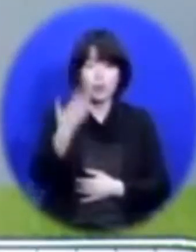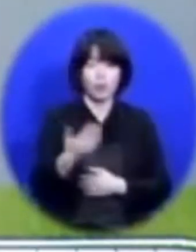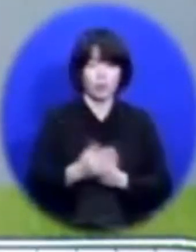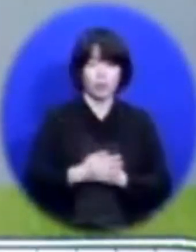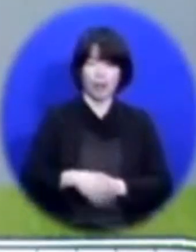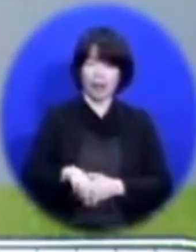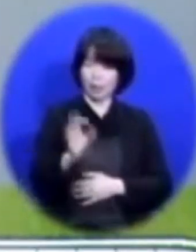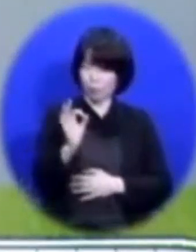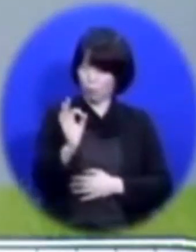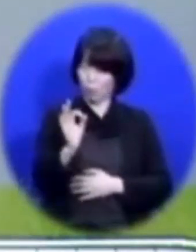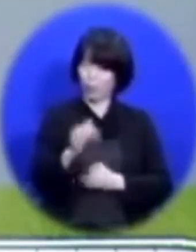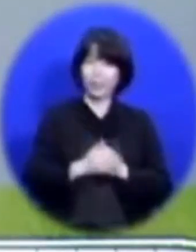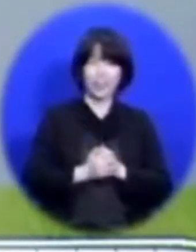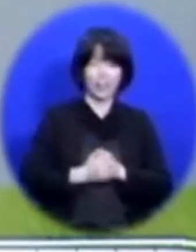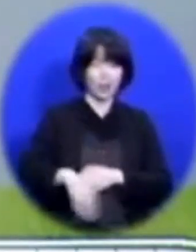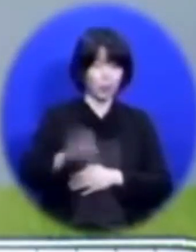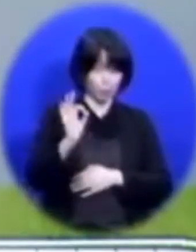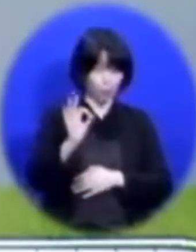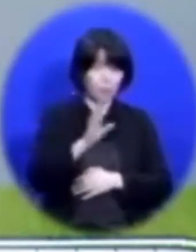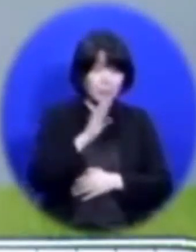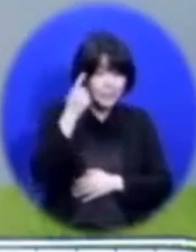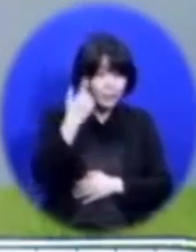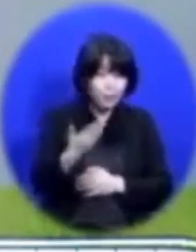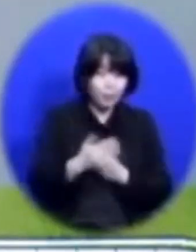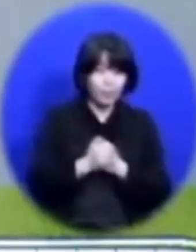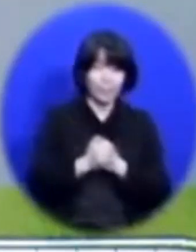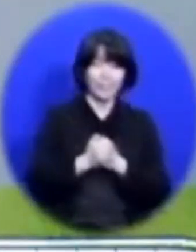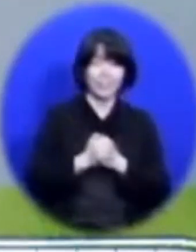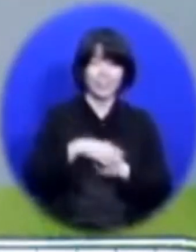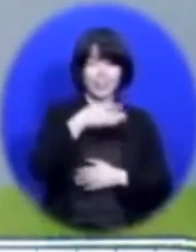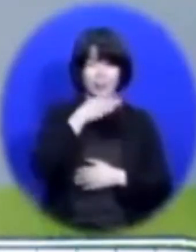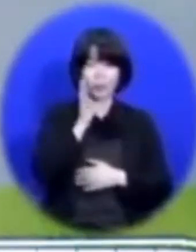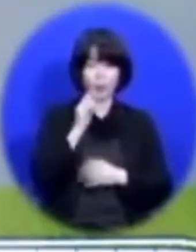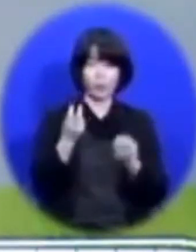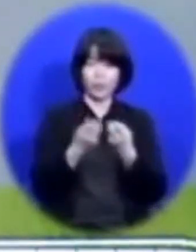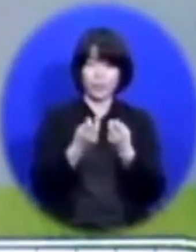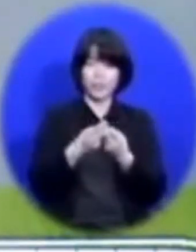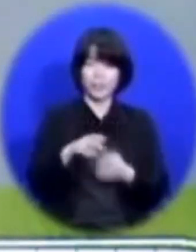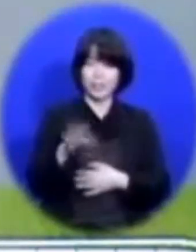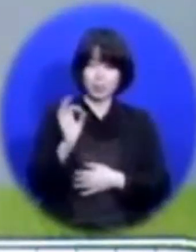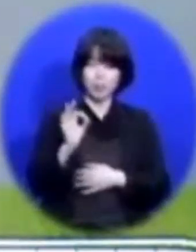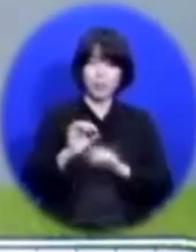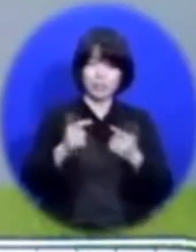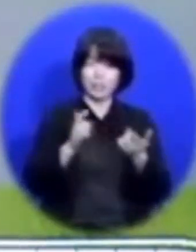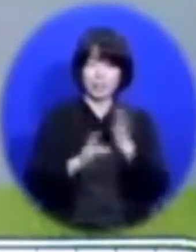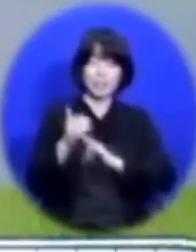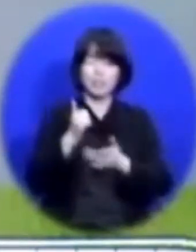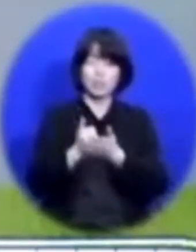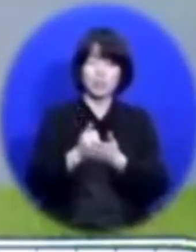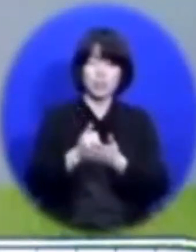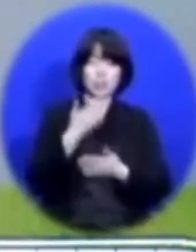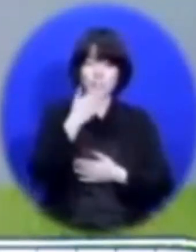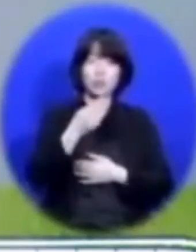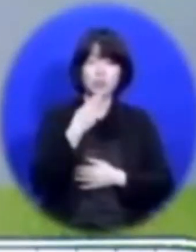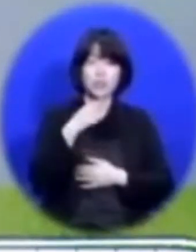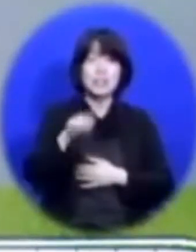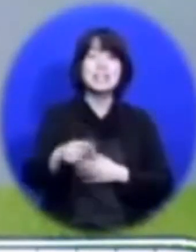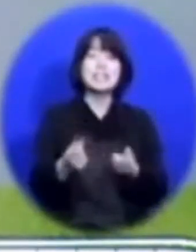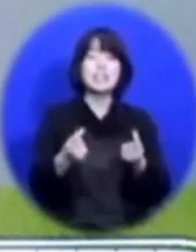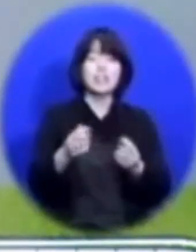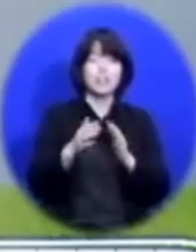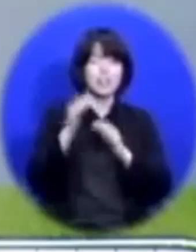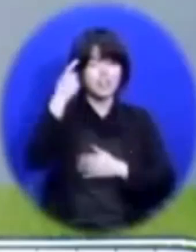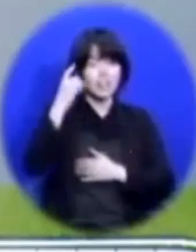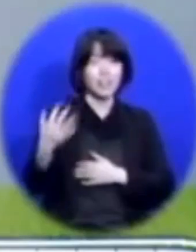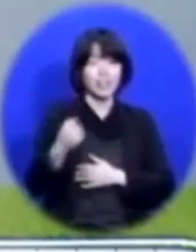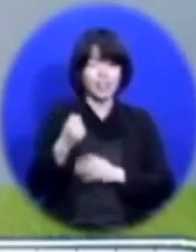요?그건돈이에요. 돈문제잖아요,그렇죠?은퇴계획은 돈에관한것이지예수에관한것이아닙니다.그렇게생각하는사람들이있습니다 .